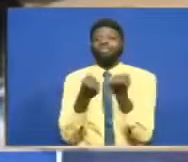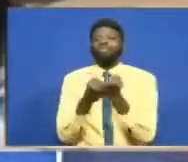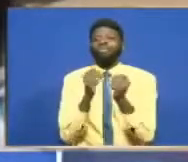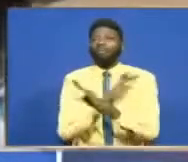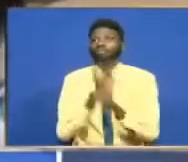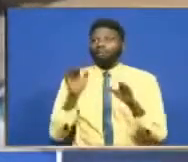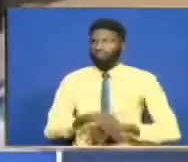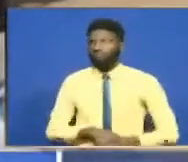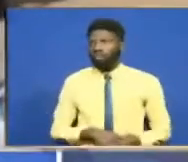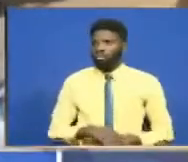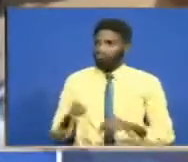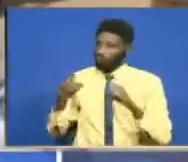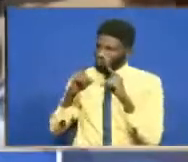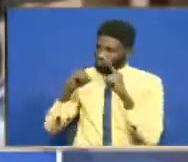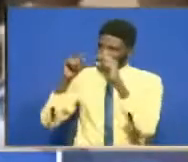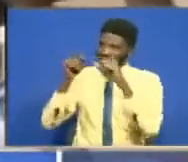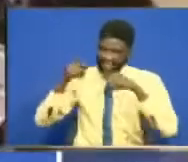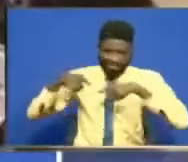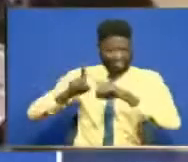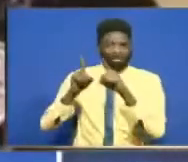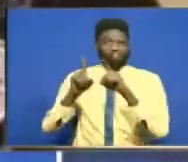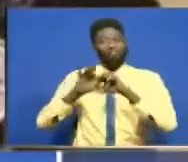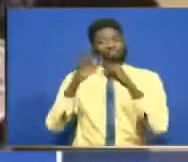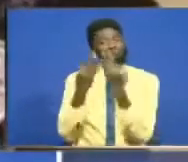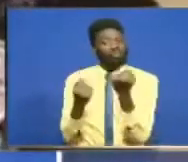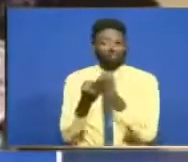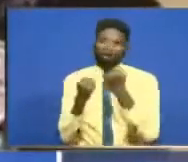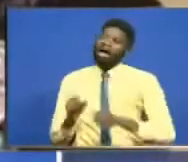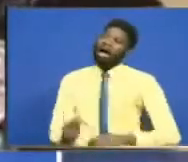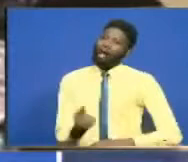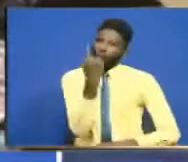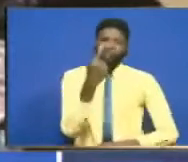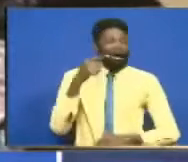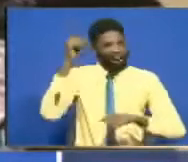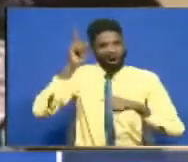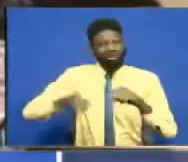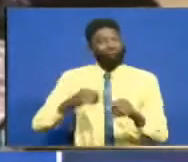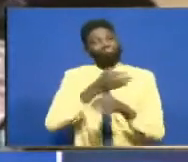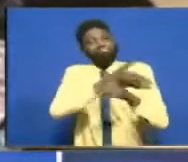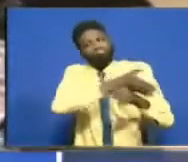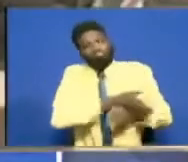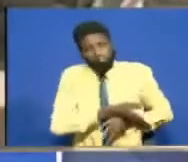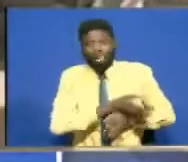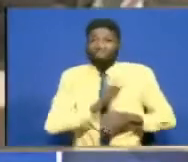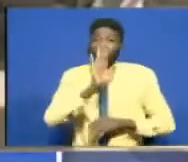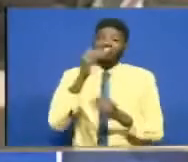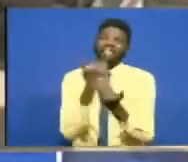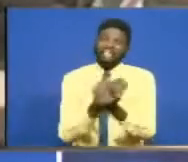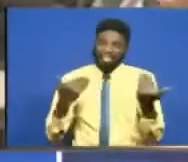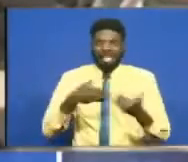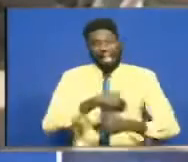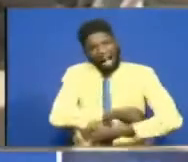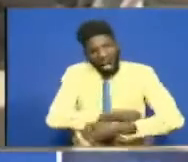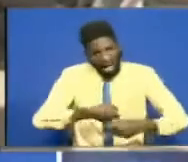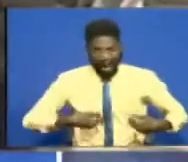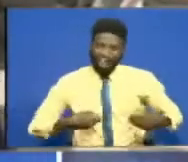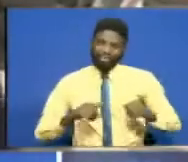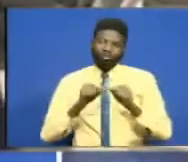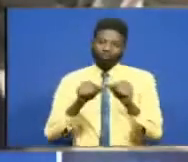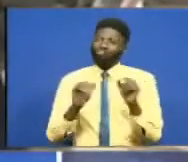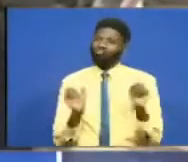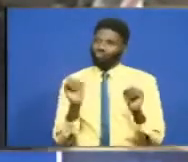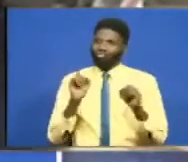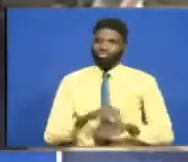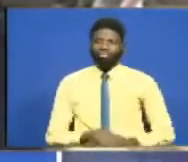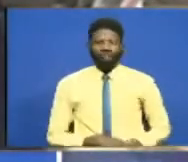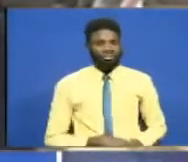She says as the sole breadwinner, she cannot afford to sit back and watch her children starve. Mimi naona kitu ya naona